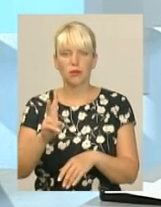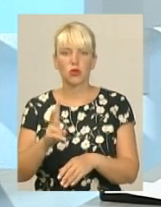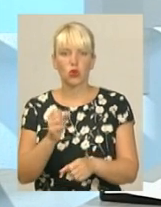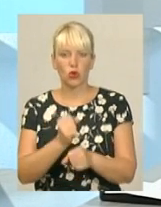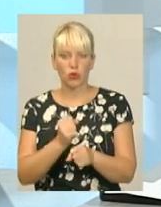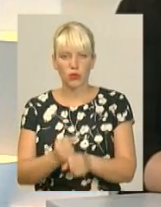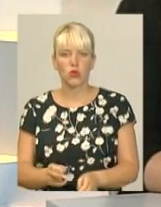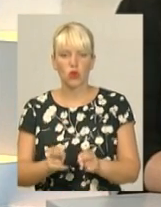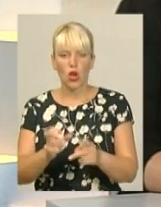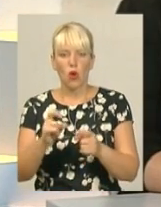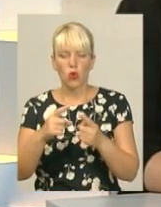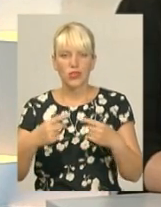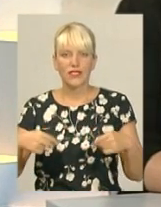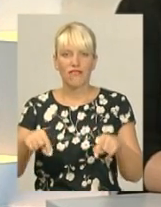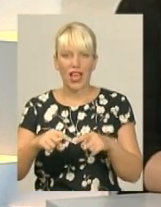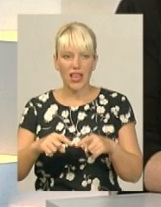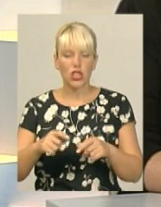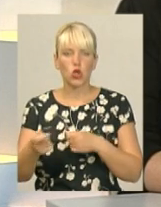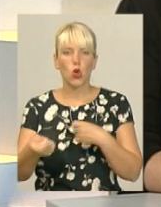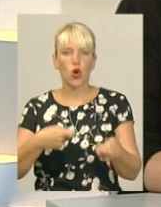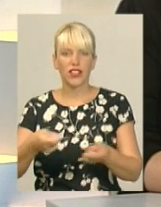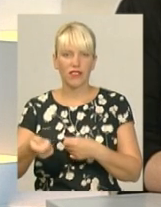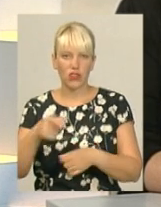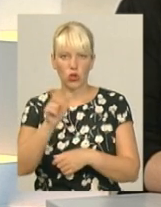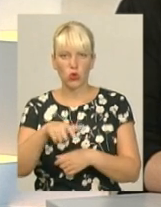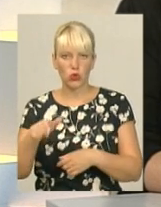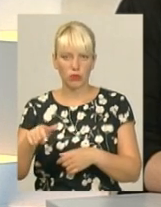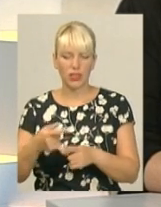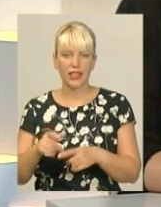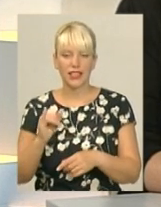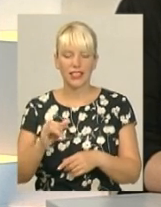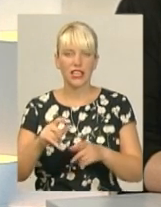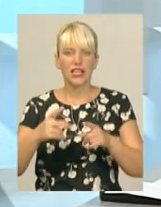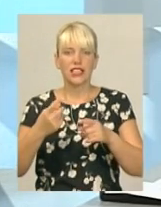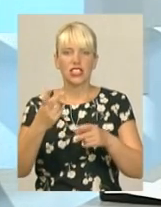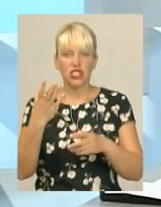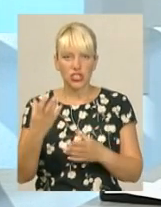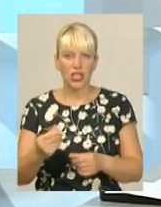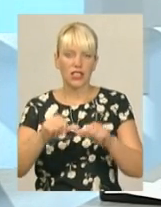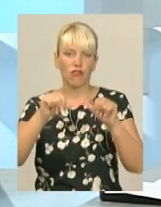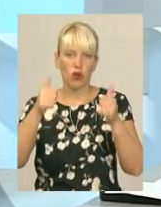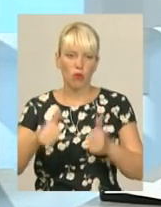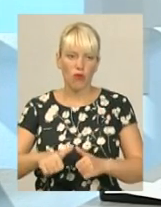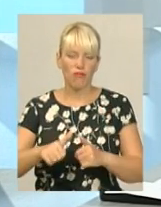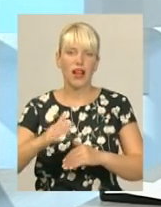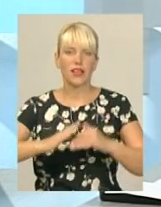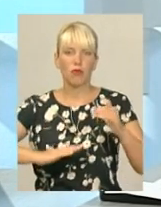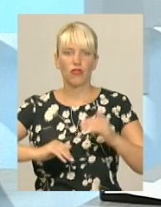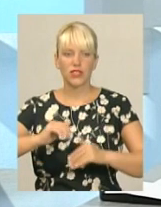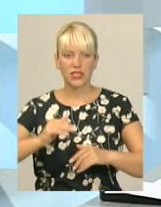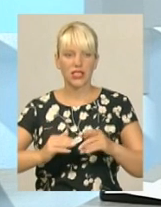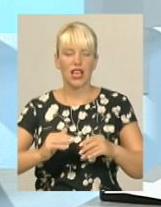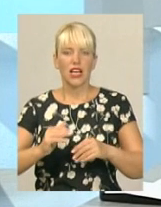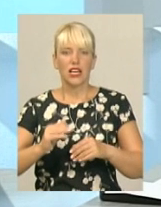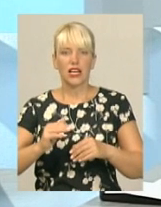у сфері торгівлі людьми. І сьомий напрямок – це формування професійного кадрового ядра Національної поліції